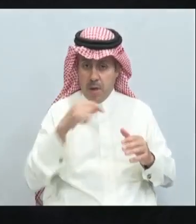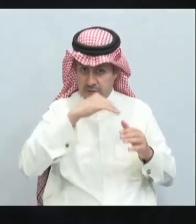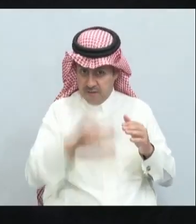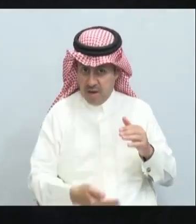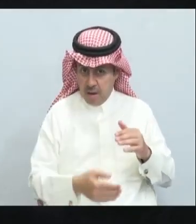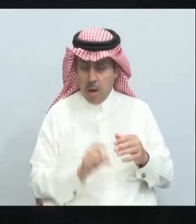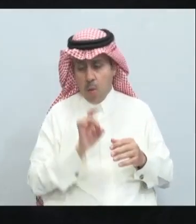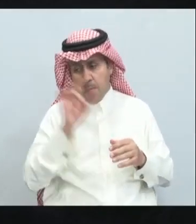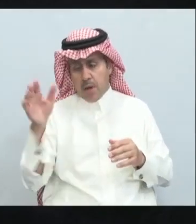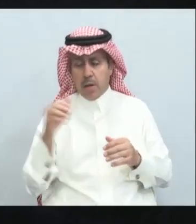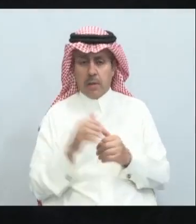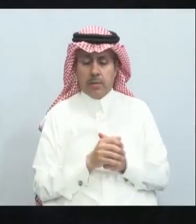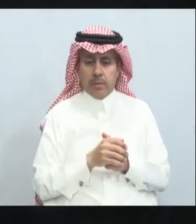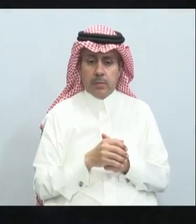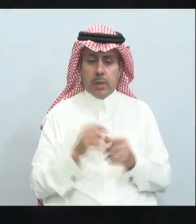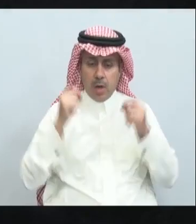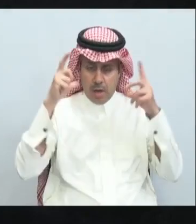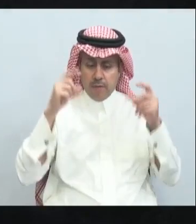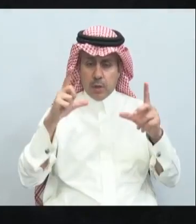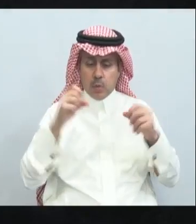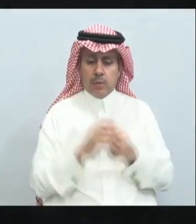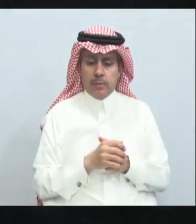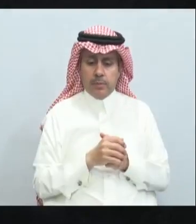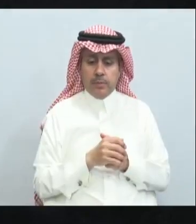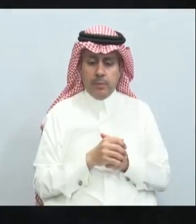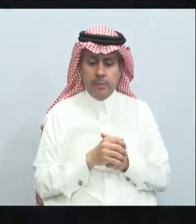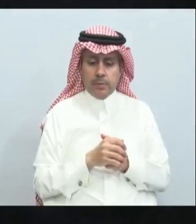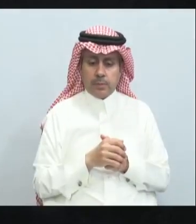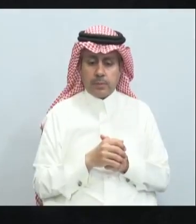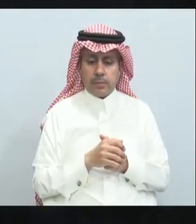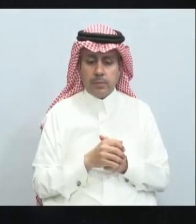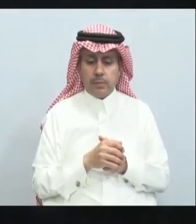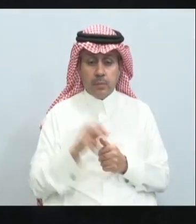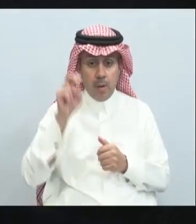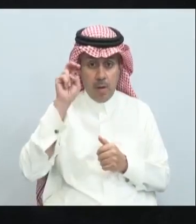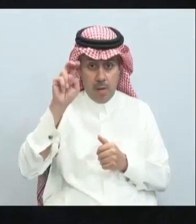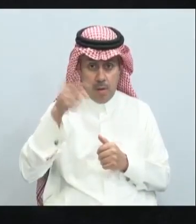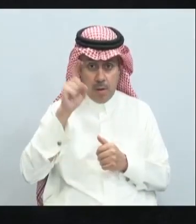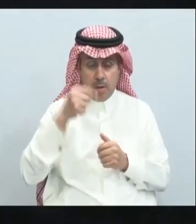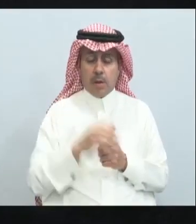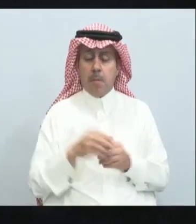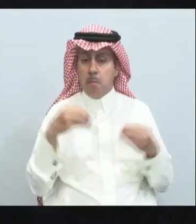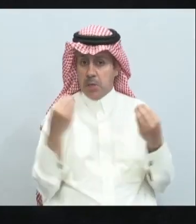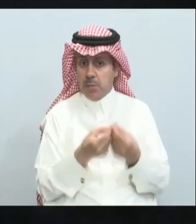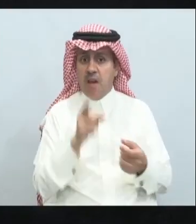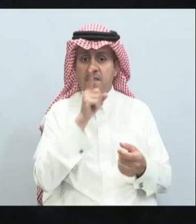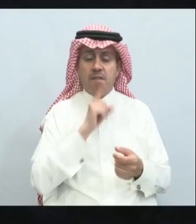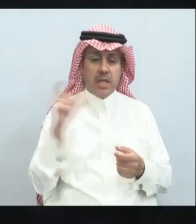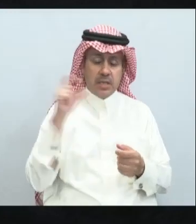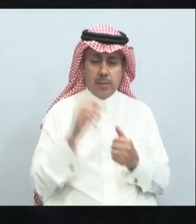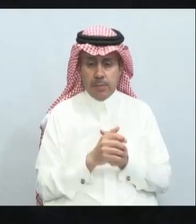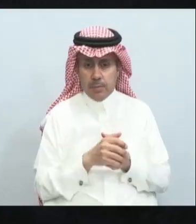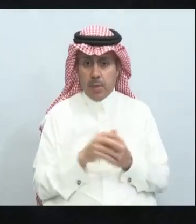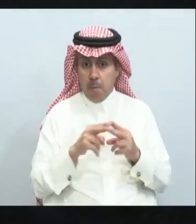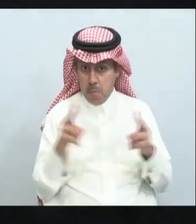ذلك مما سنتعرف عليه في الصور ايضا قرار مجمع الفقه السامي سنتناوله بين